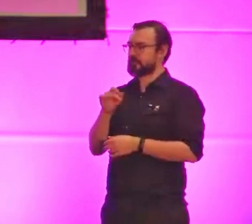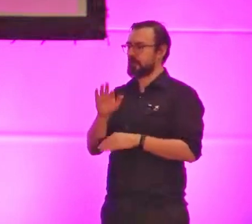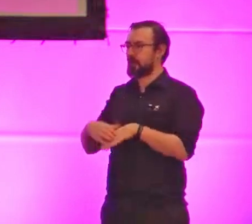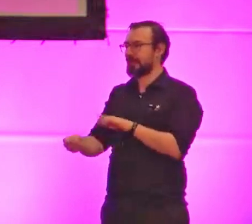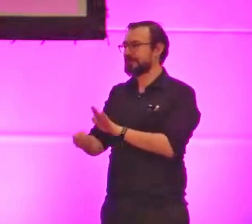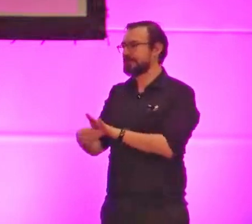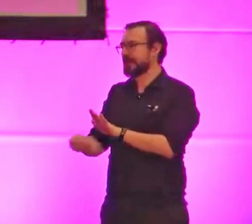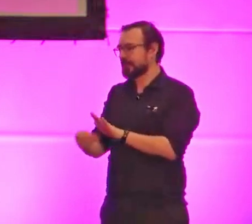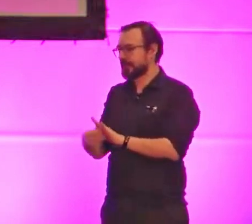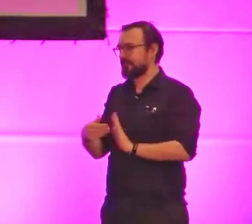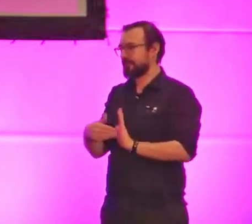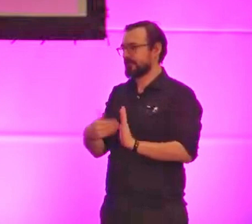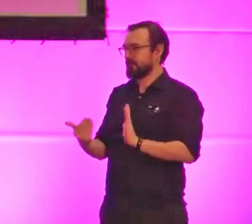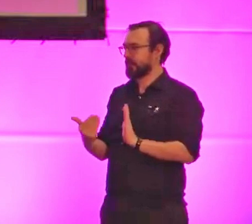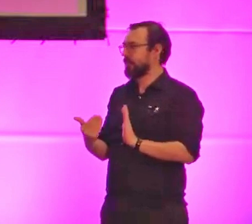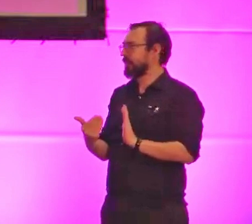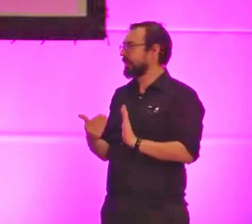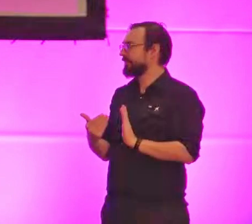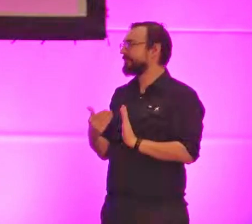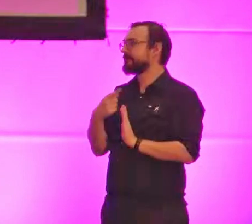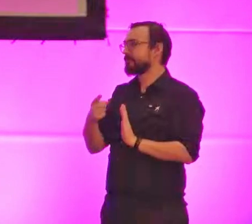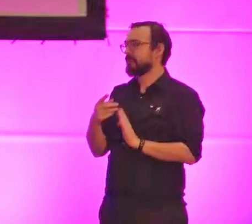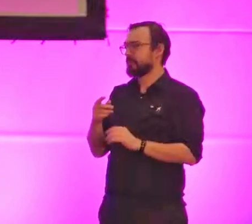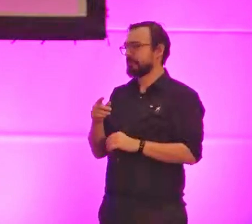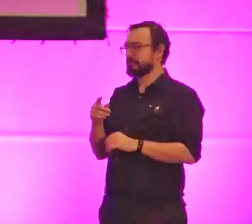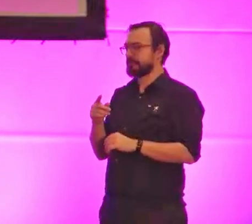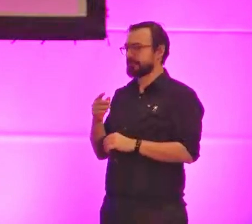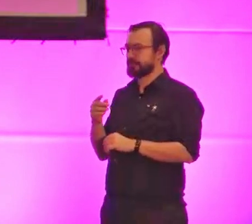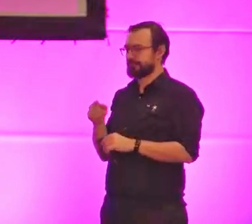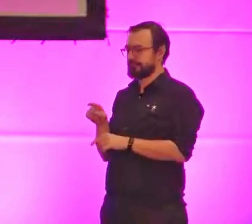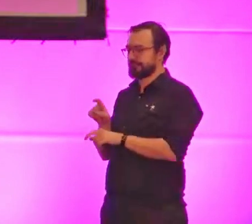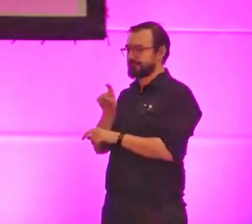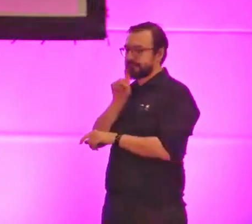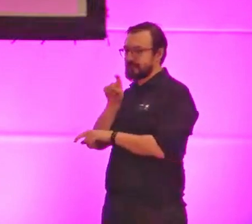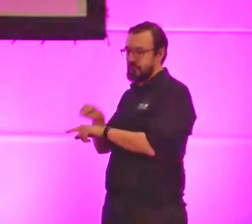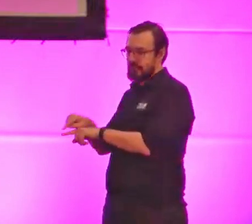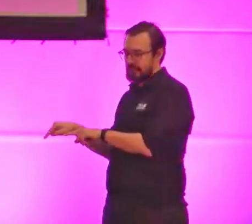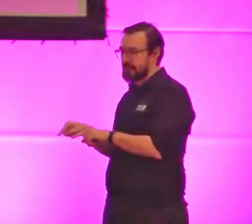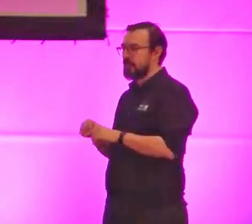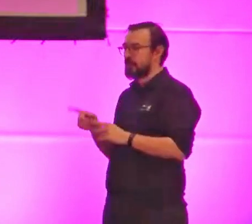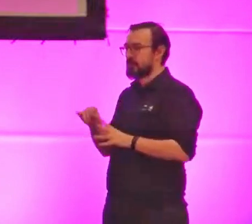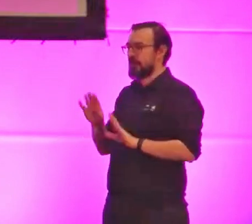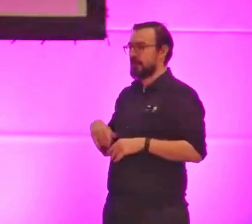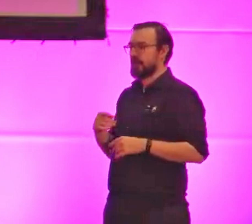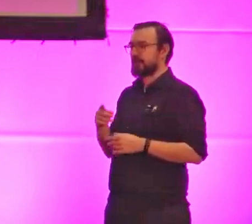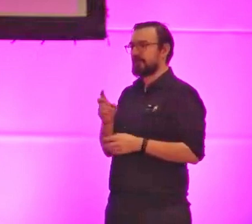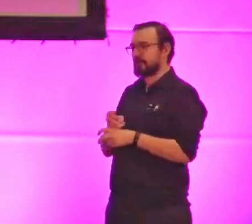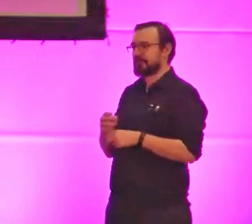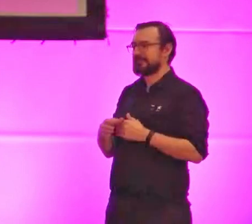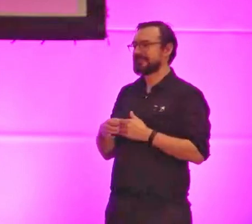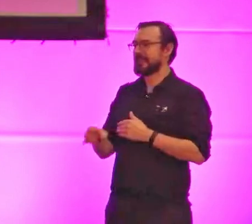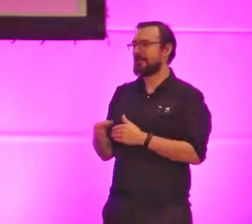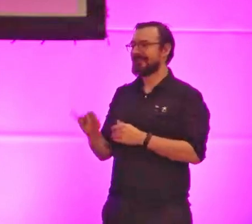ersättning från de tilltalade. Och då har man drivit att man vill försöka separera det i